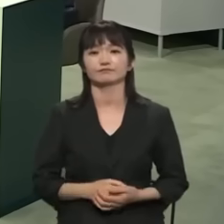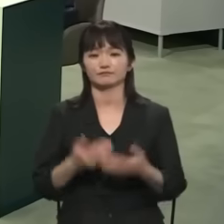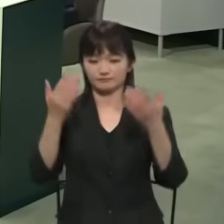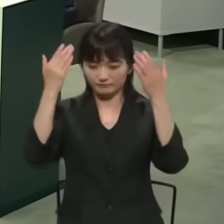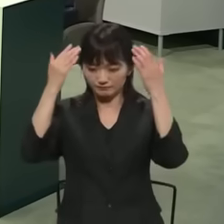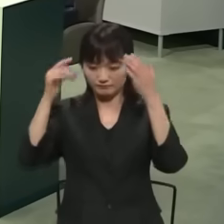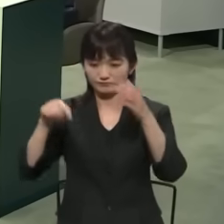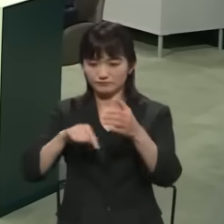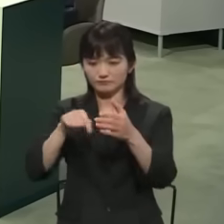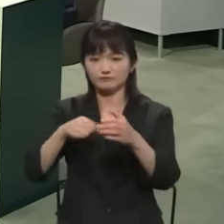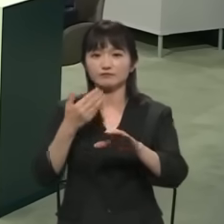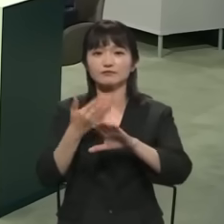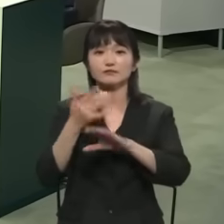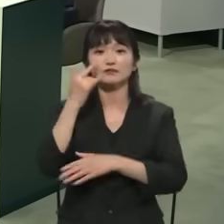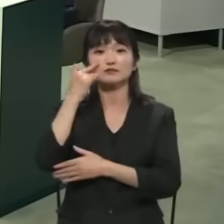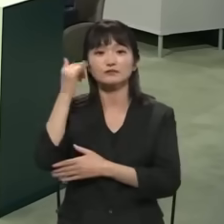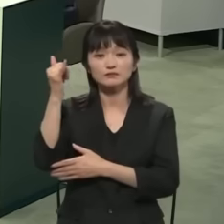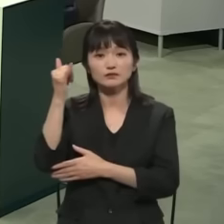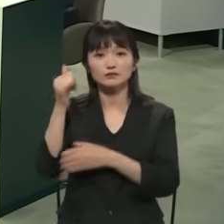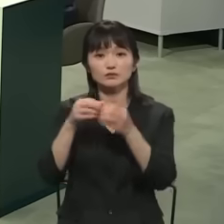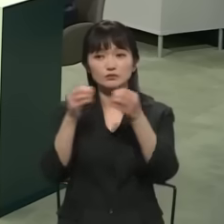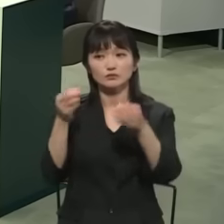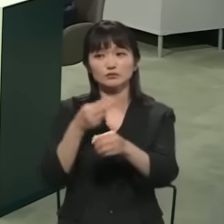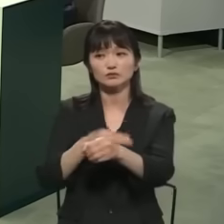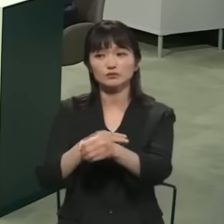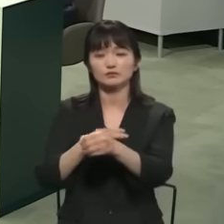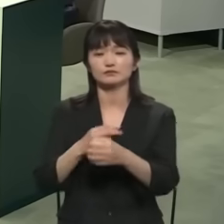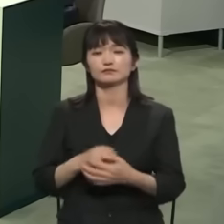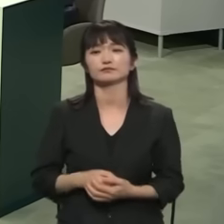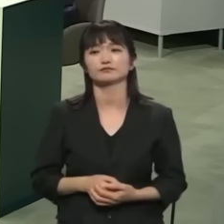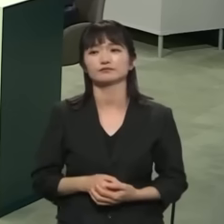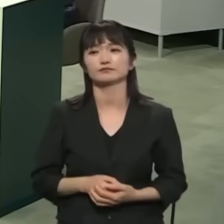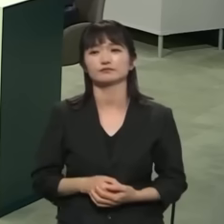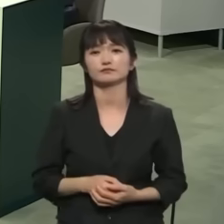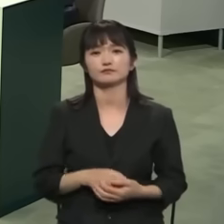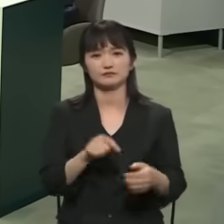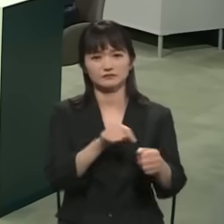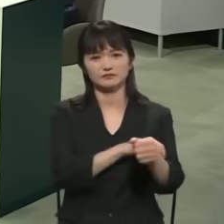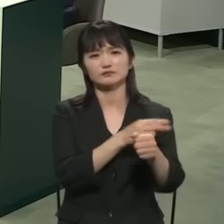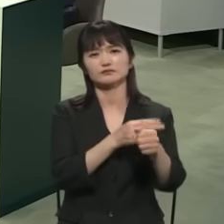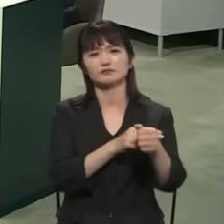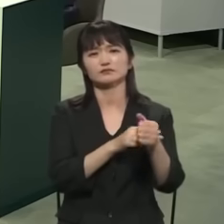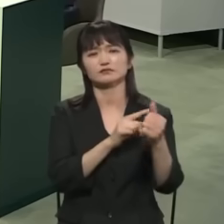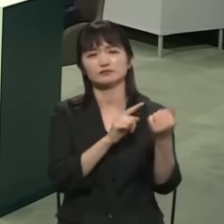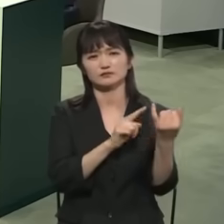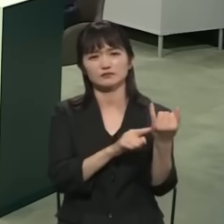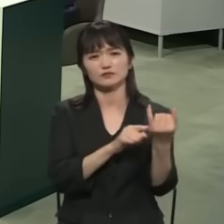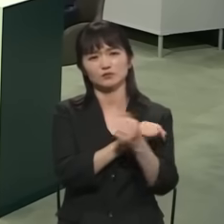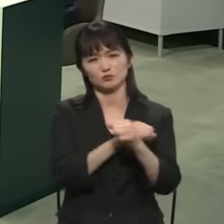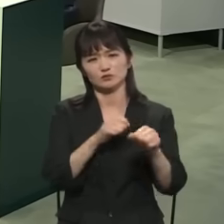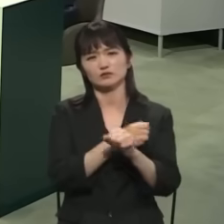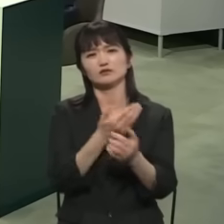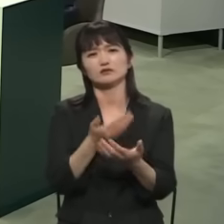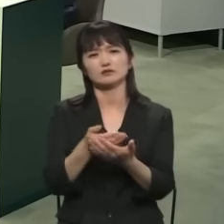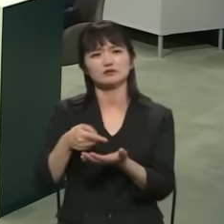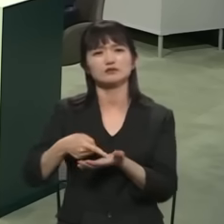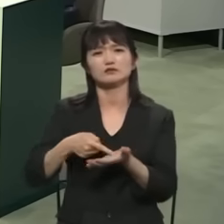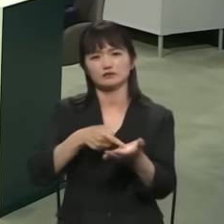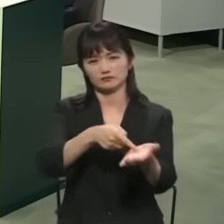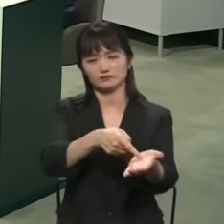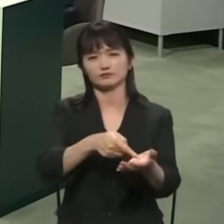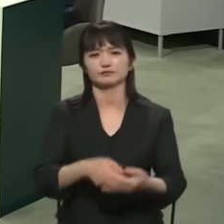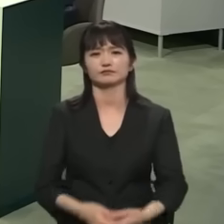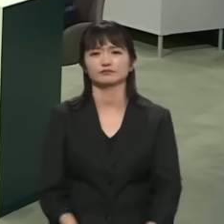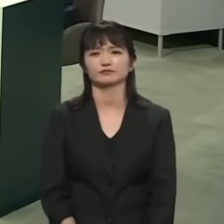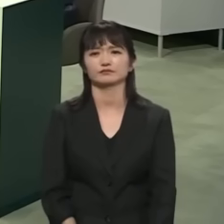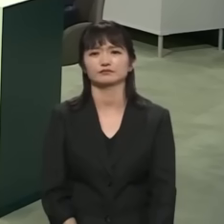해당 학교에 다른 학부모들과 동료 교사들이 해당 특수교사에 대해서 섬처를 요구하는 그런 일도 있었다고